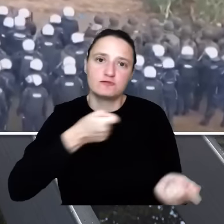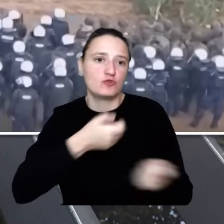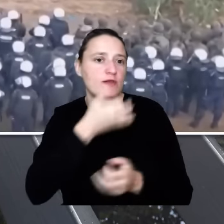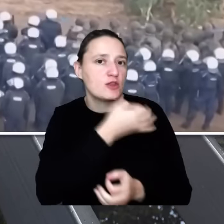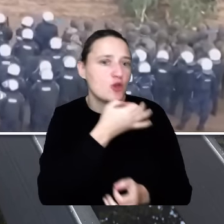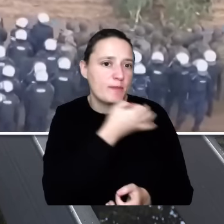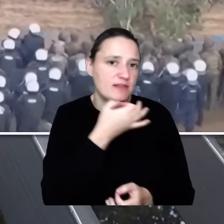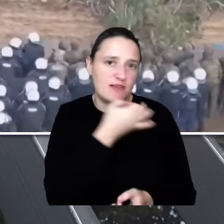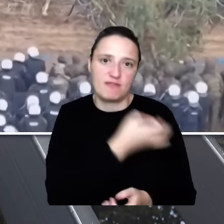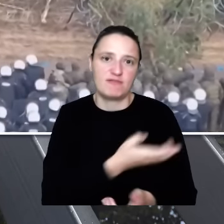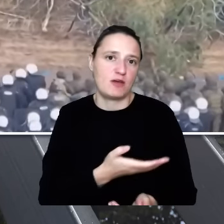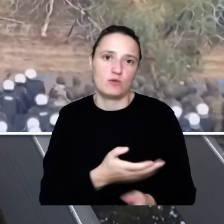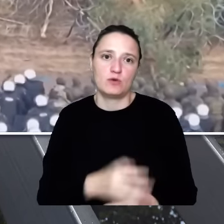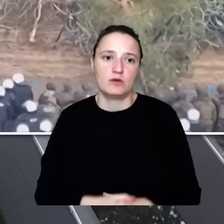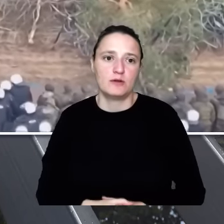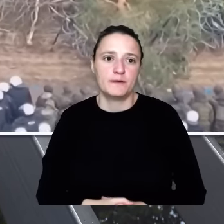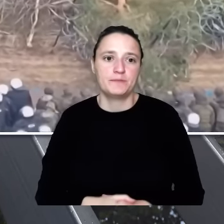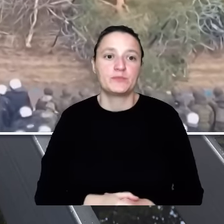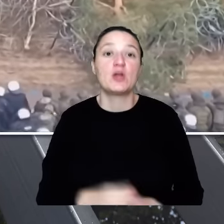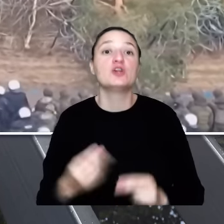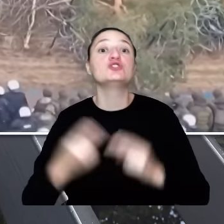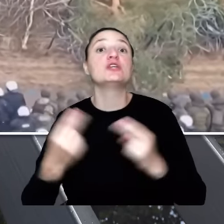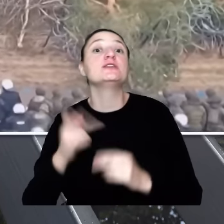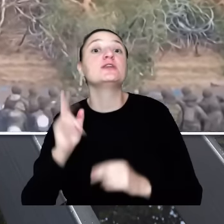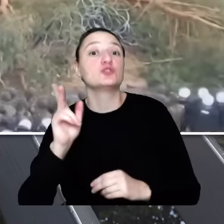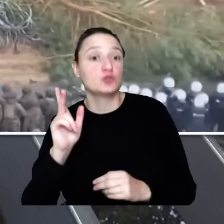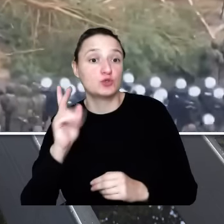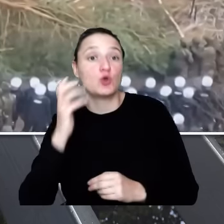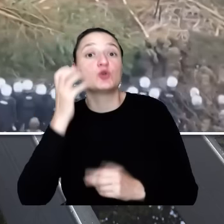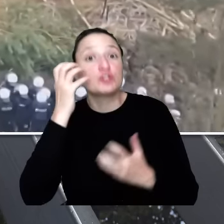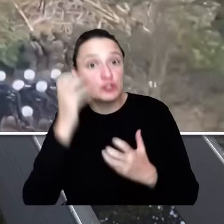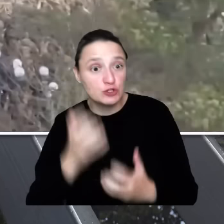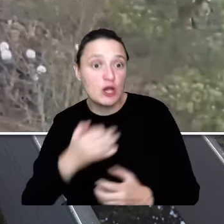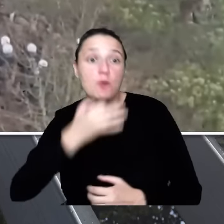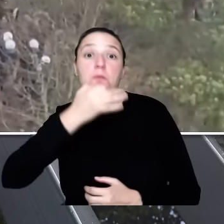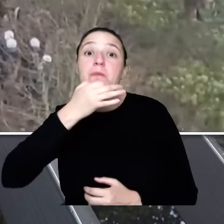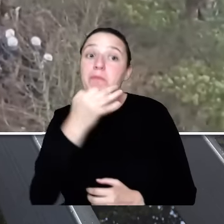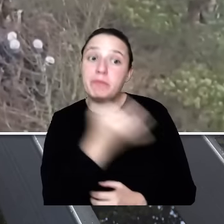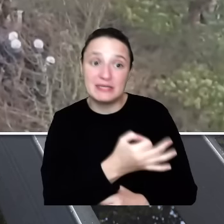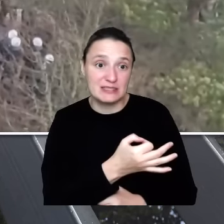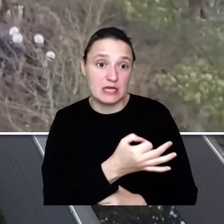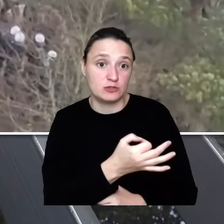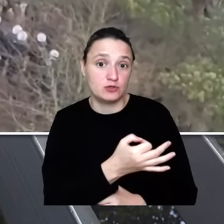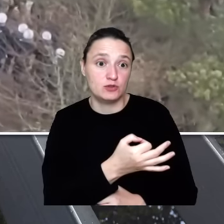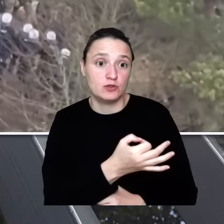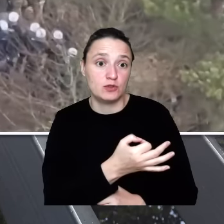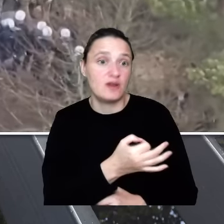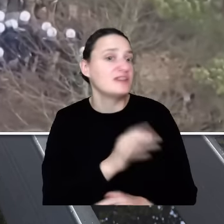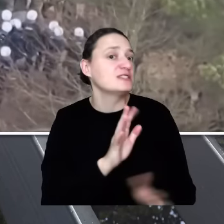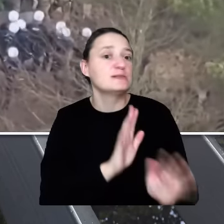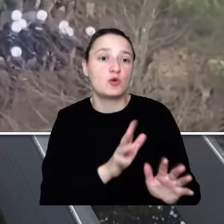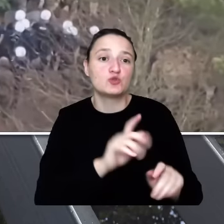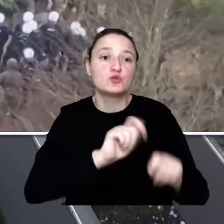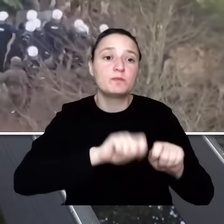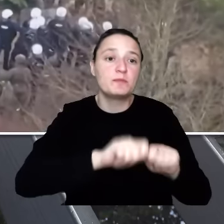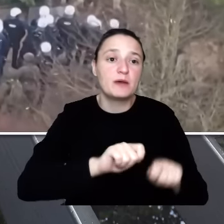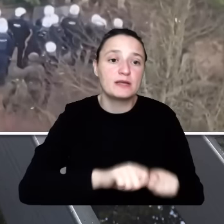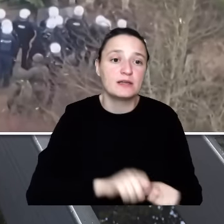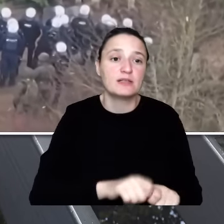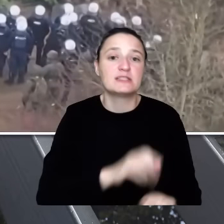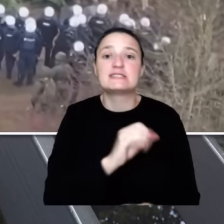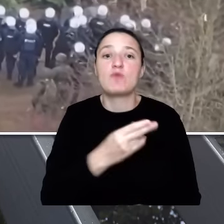mówiąc, dziennikarze, którzy chcieli zadawać pytania o tryb badania sprawy smoleńskiej, byli w